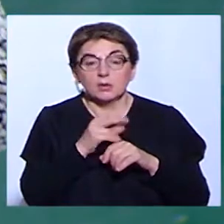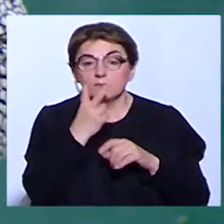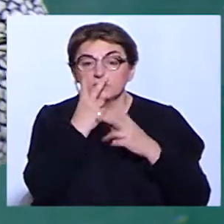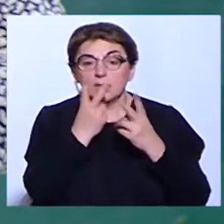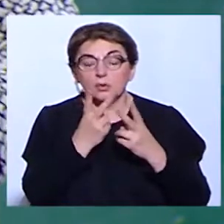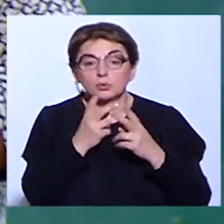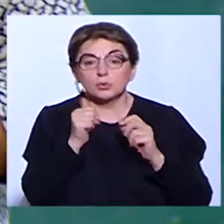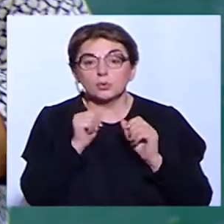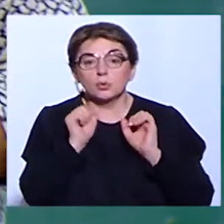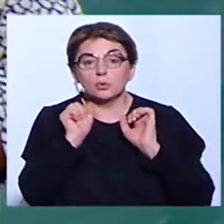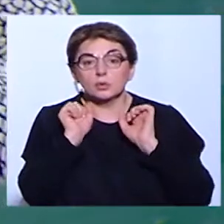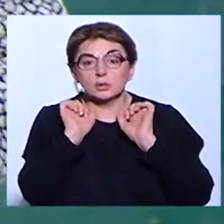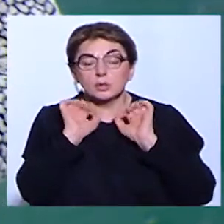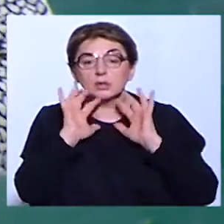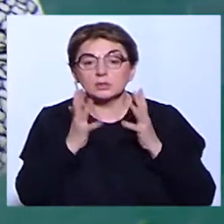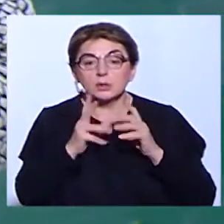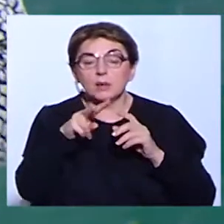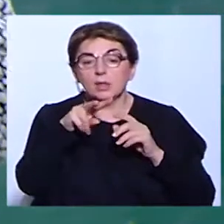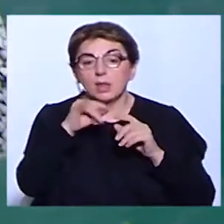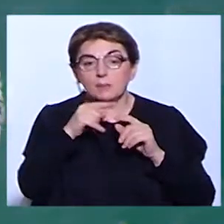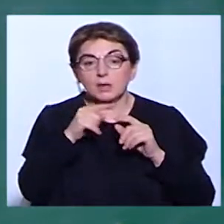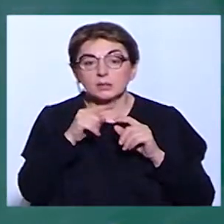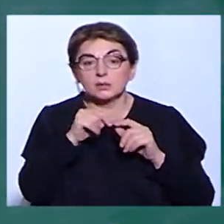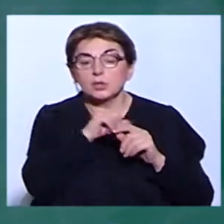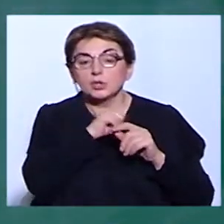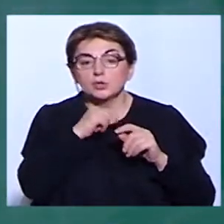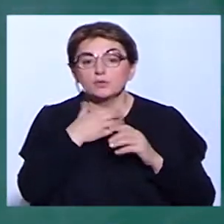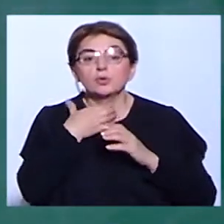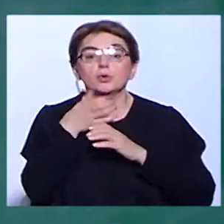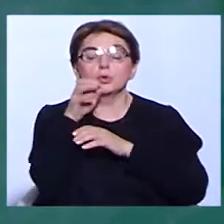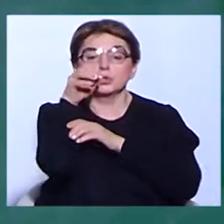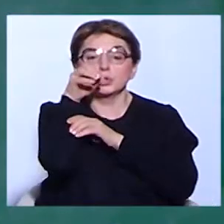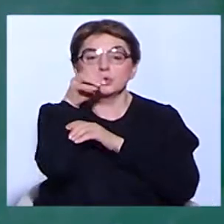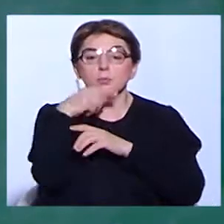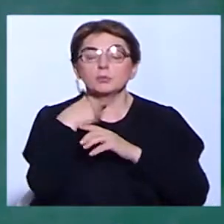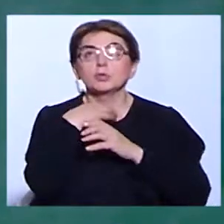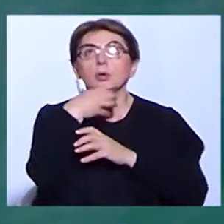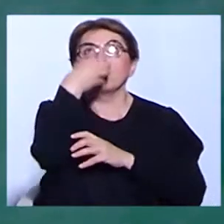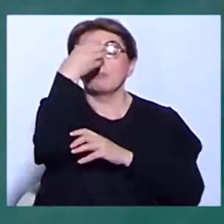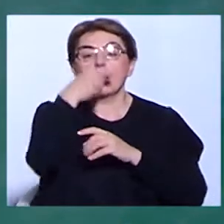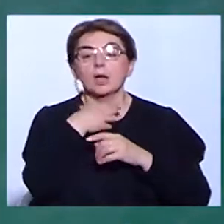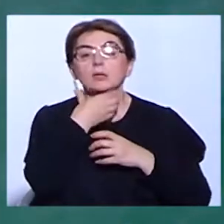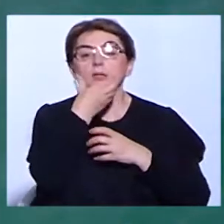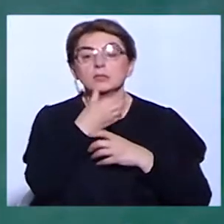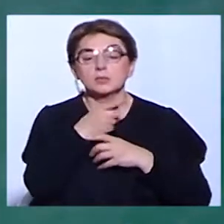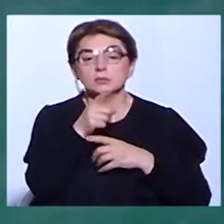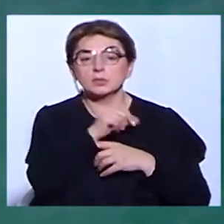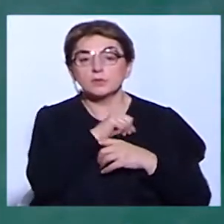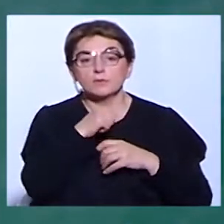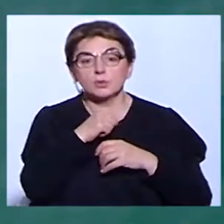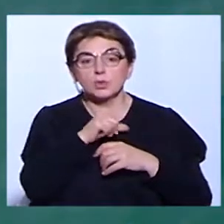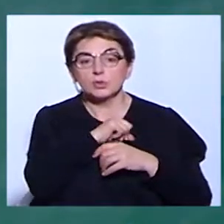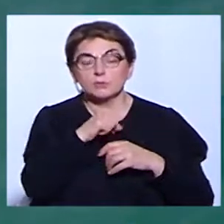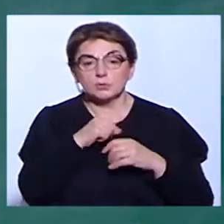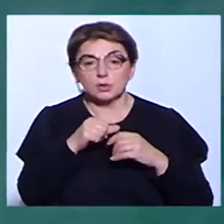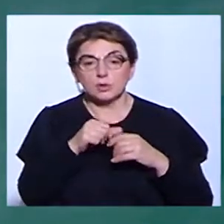განვიხილოთ, როგორ ხსნიდა ლამარკი ჟირაფების გრძელ კისერს. Იგი ამბობდა, რომ